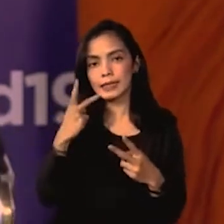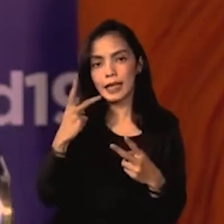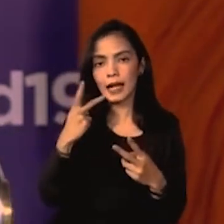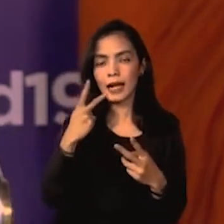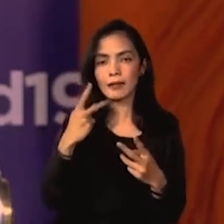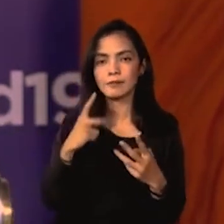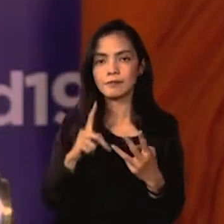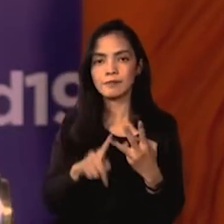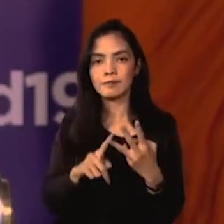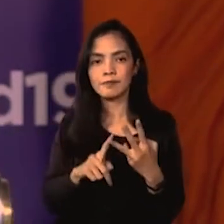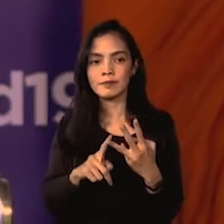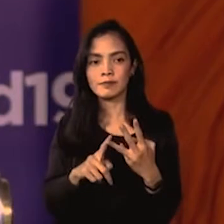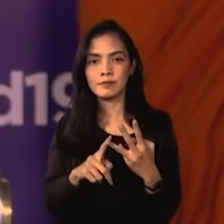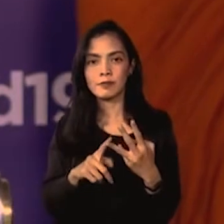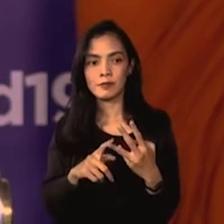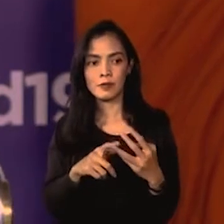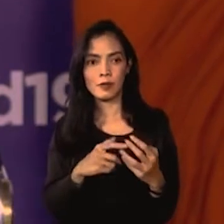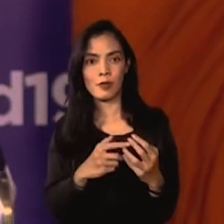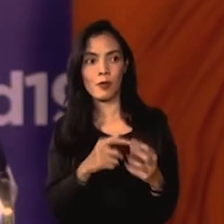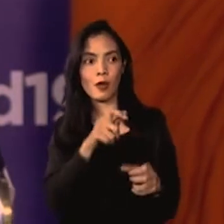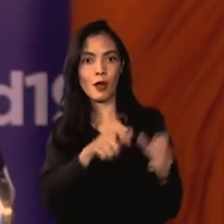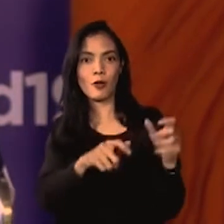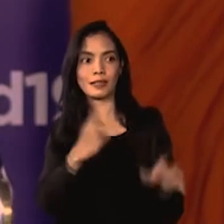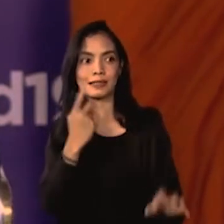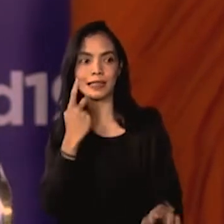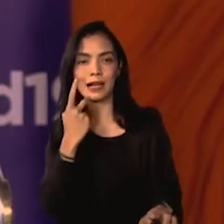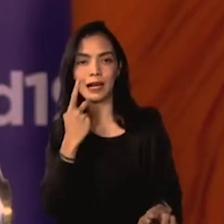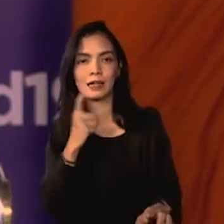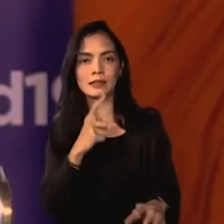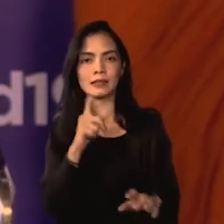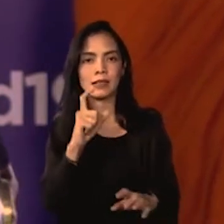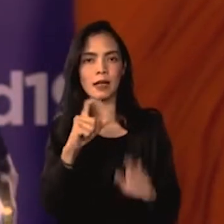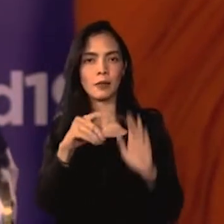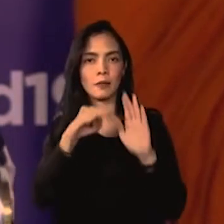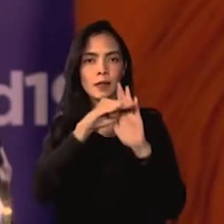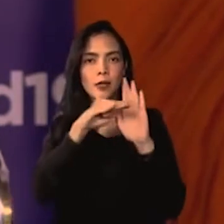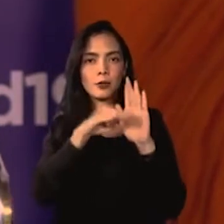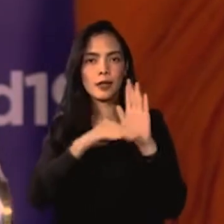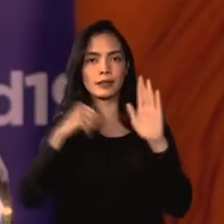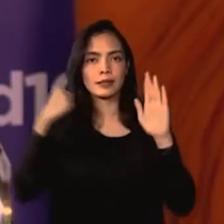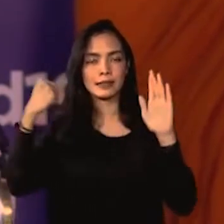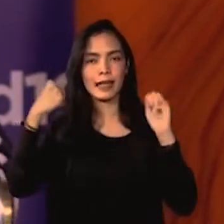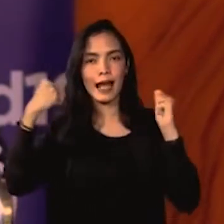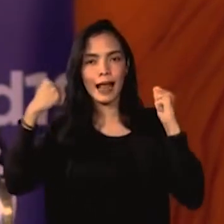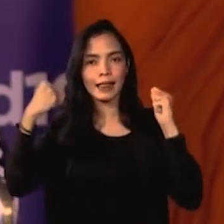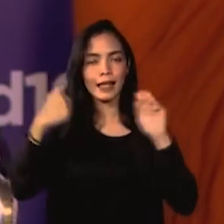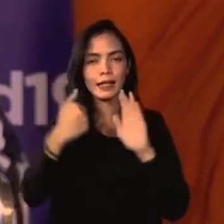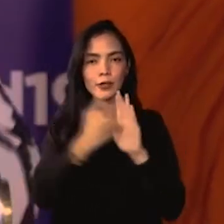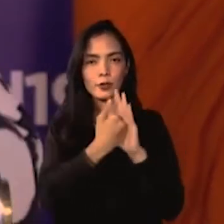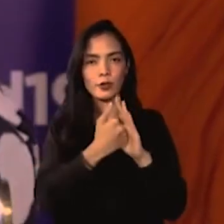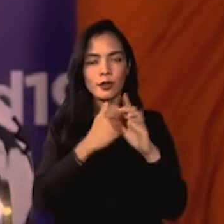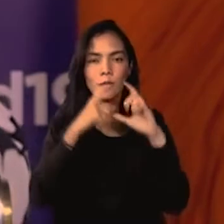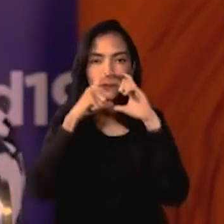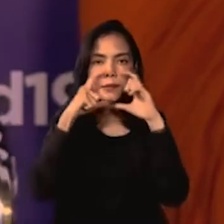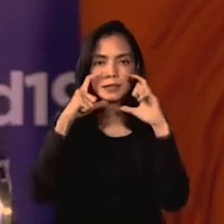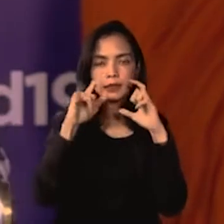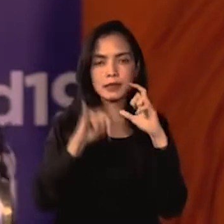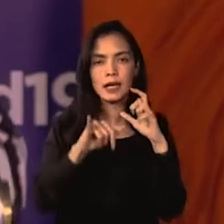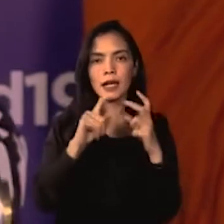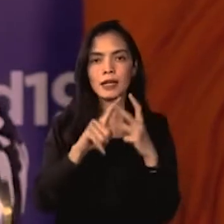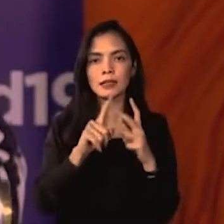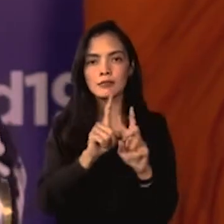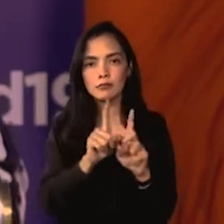sesama dengan mentaati disiplin protokol kesehatan. Memakai masker, menjaga jarak, menjauhi